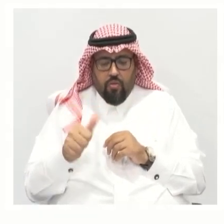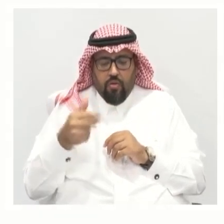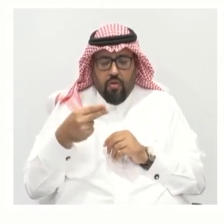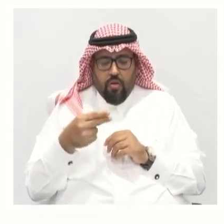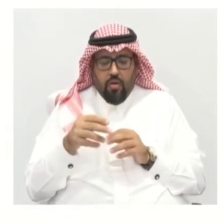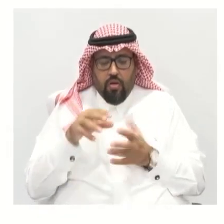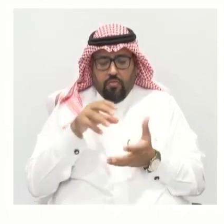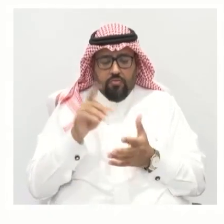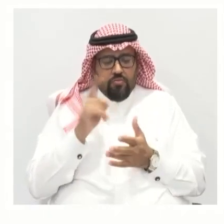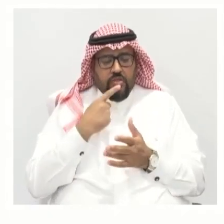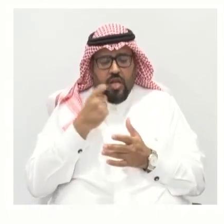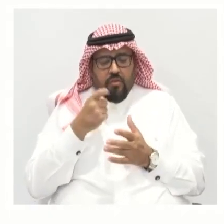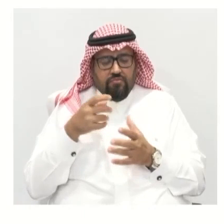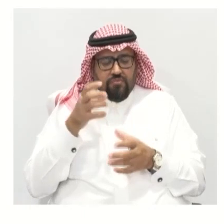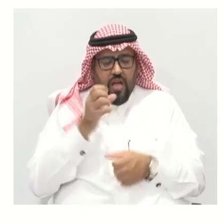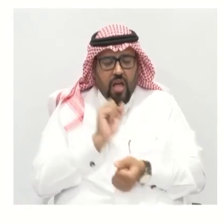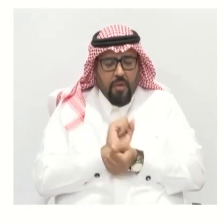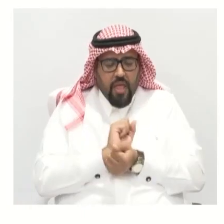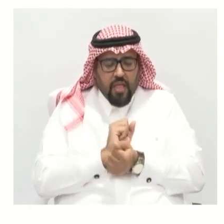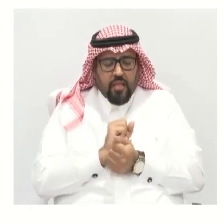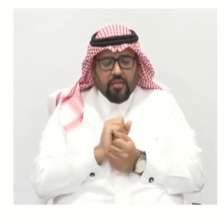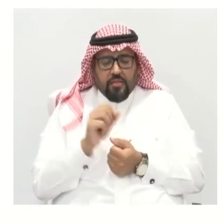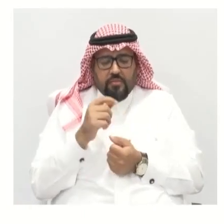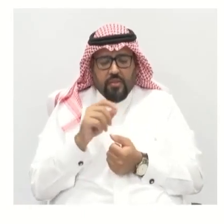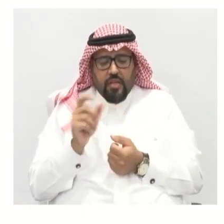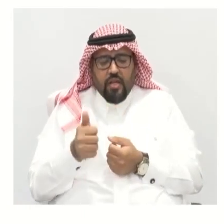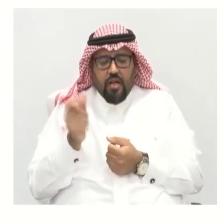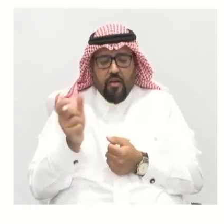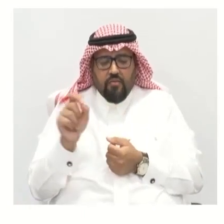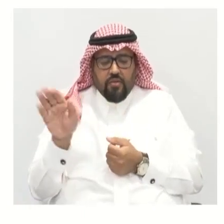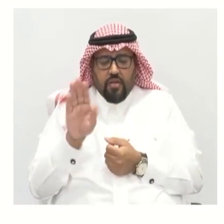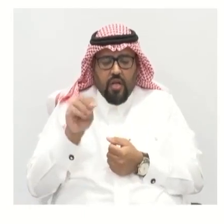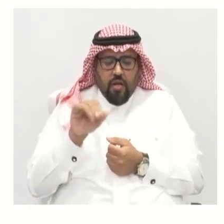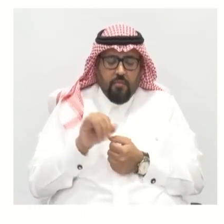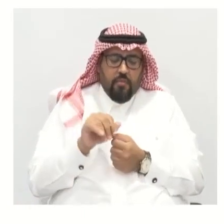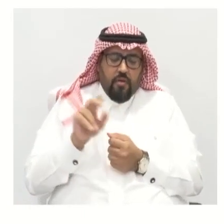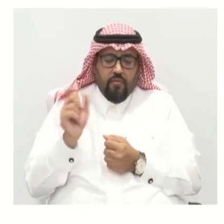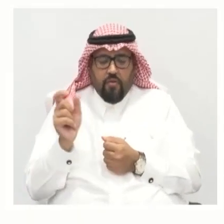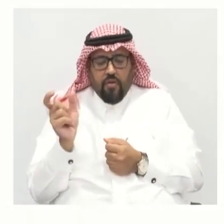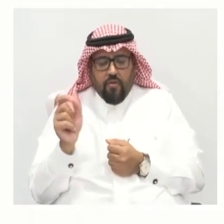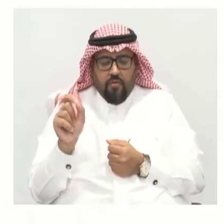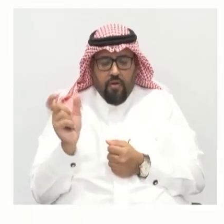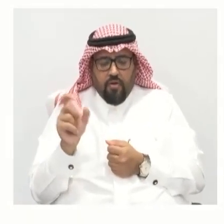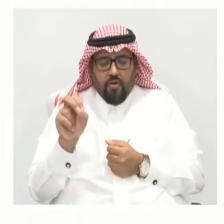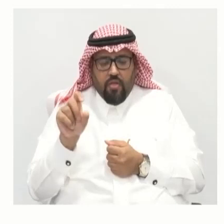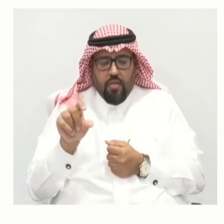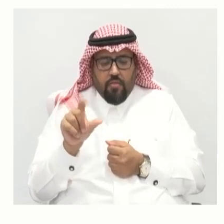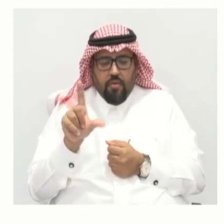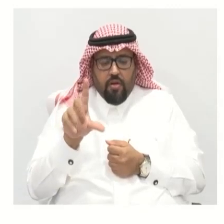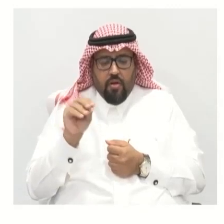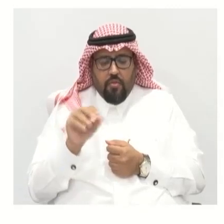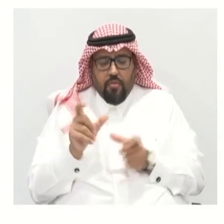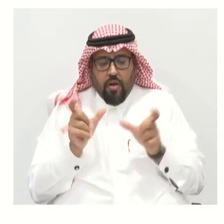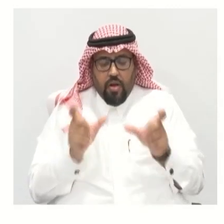حمايه انفسهم يكونون في وضع لا يستطيعون حمايه انفسهم فنقدم لهم الحمايه